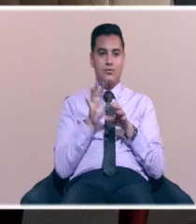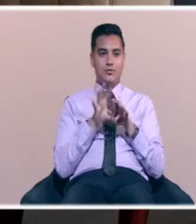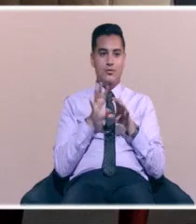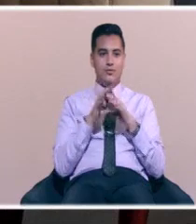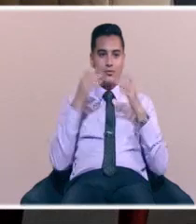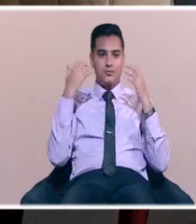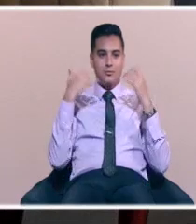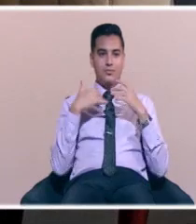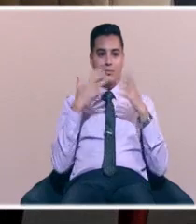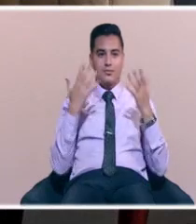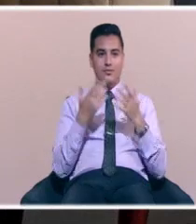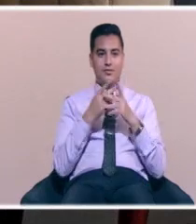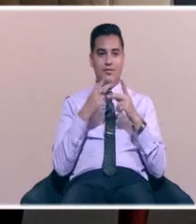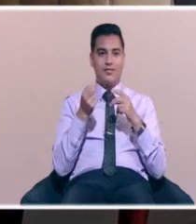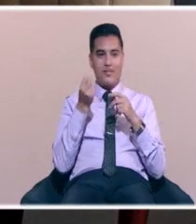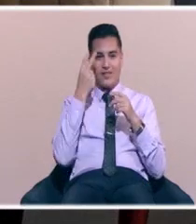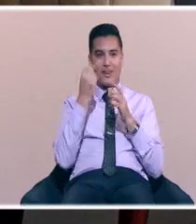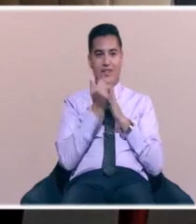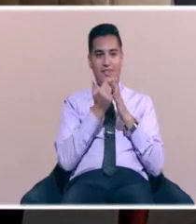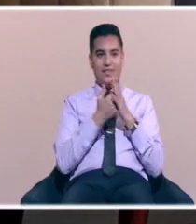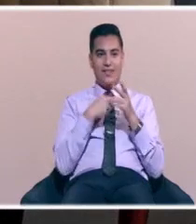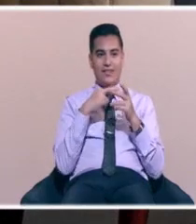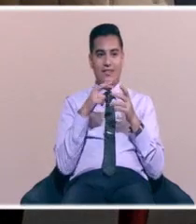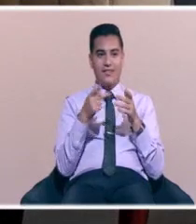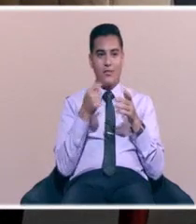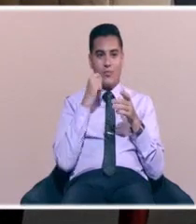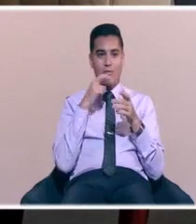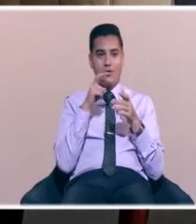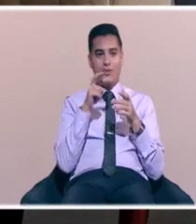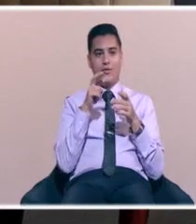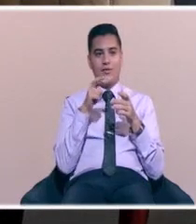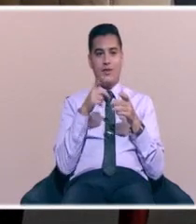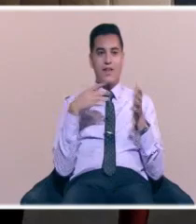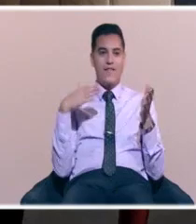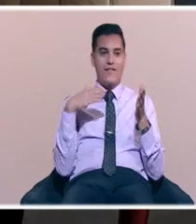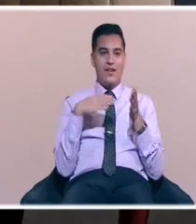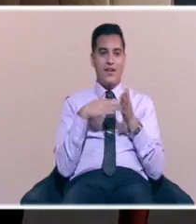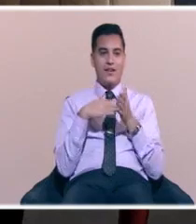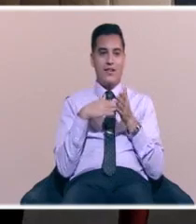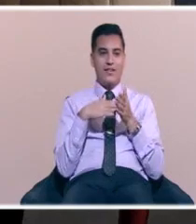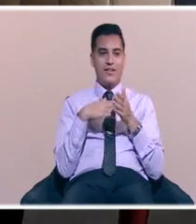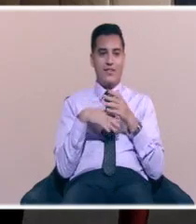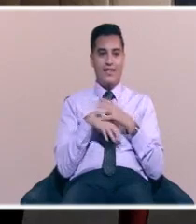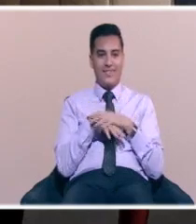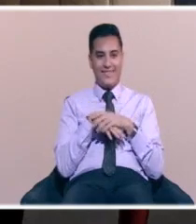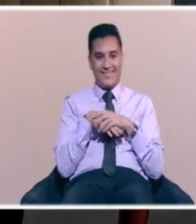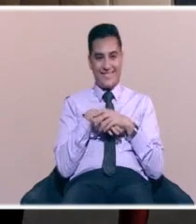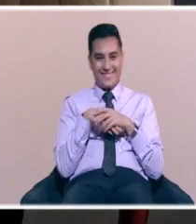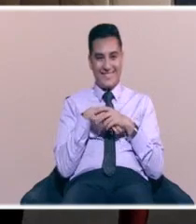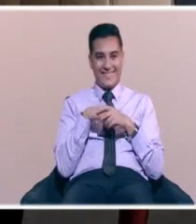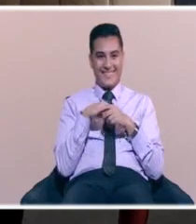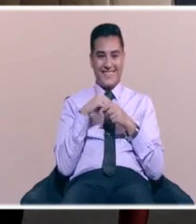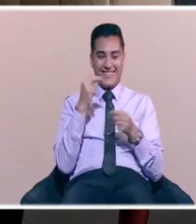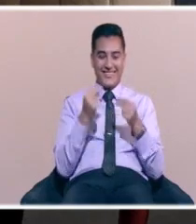لي عايز اعمل فيلم، ده دور فيلم ايه يعني؟ قال لي واحد بينزل دقيق. قلت له طب ايه يعني الفيلم اخره ايه؟ يفتح مخبز. ده فيلم اخره يعني